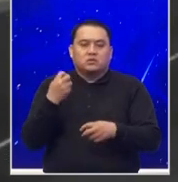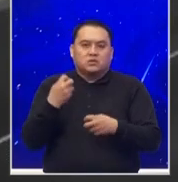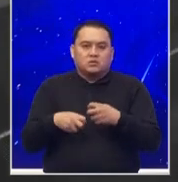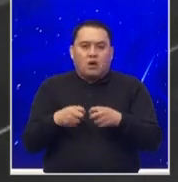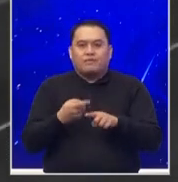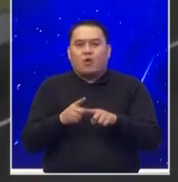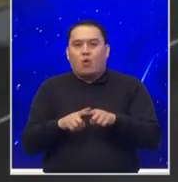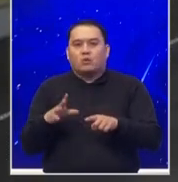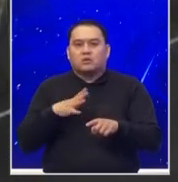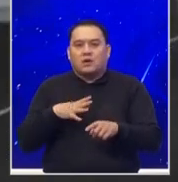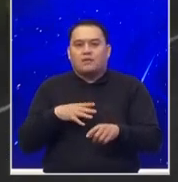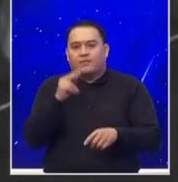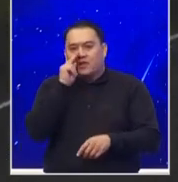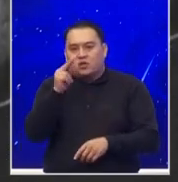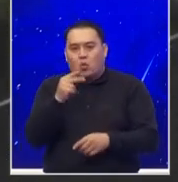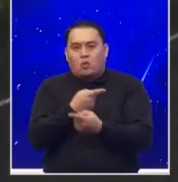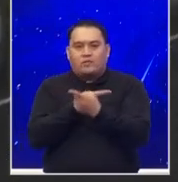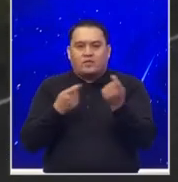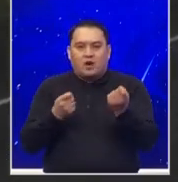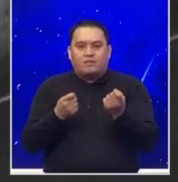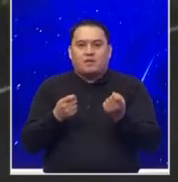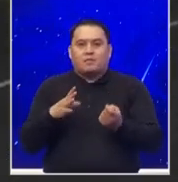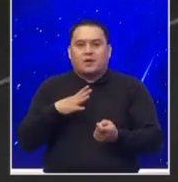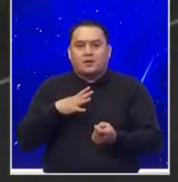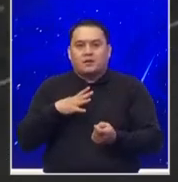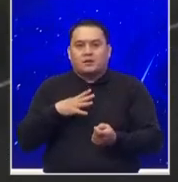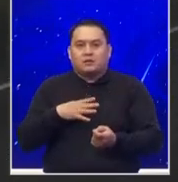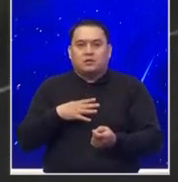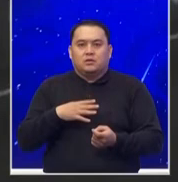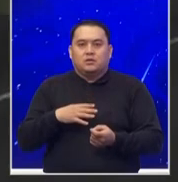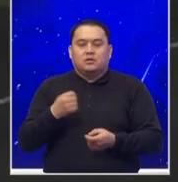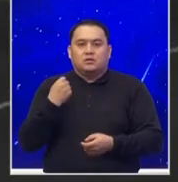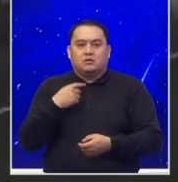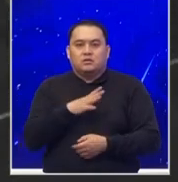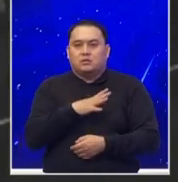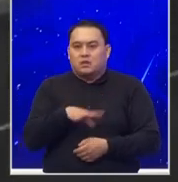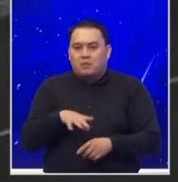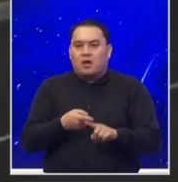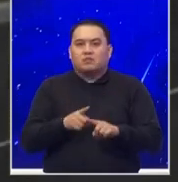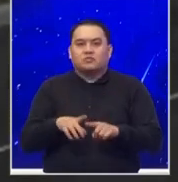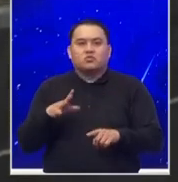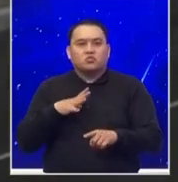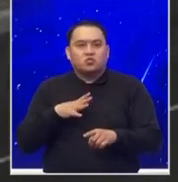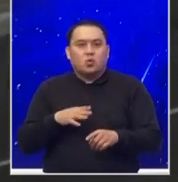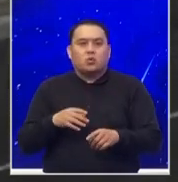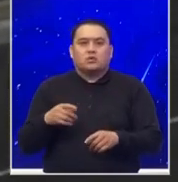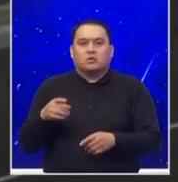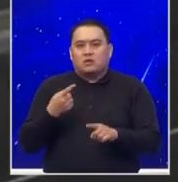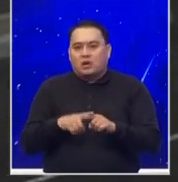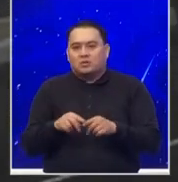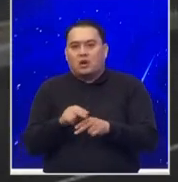Виновник аварии, по предварительной информации, в момент ДТП был трезв. Что стало причиной происшествия,